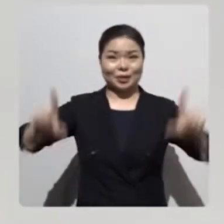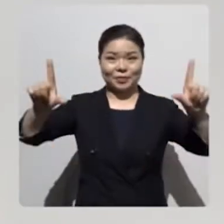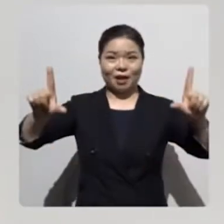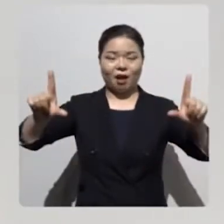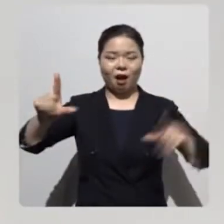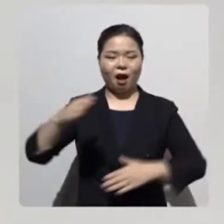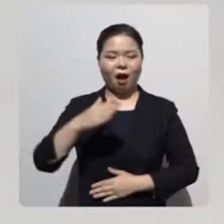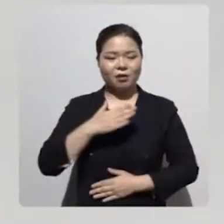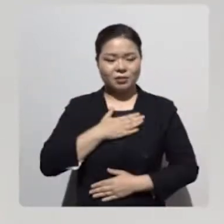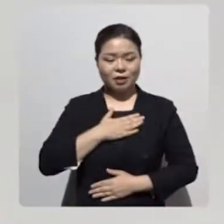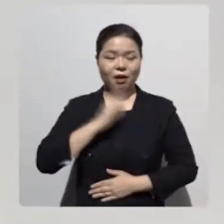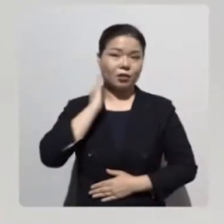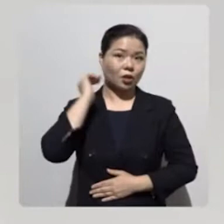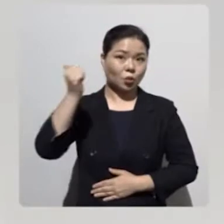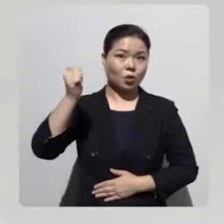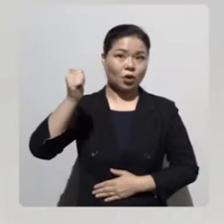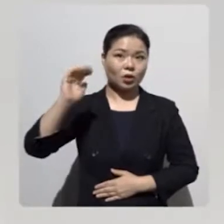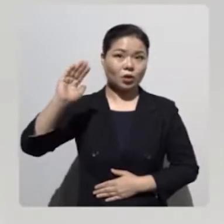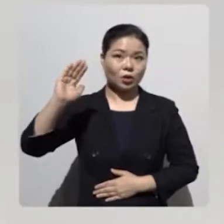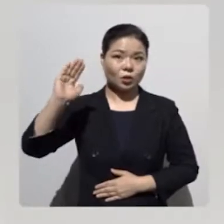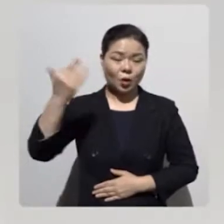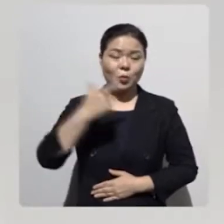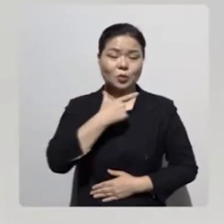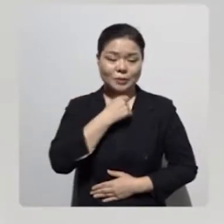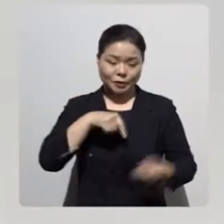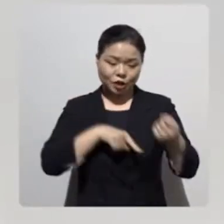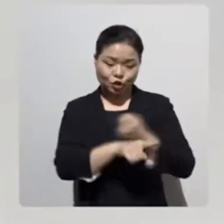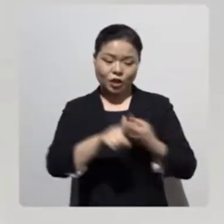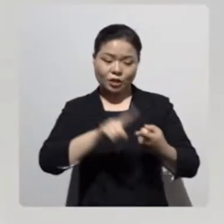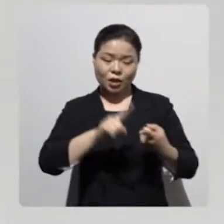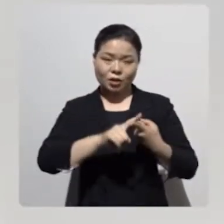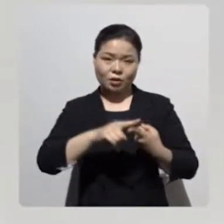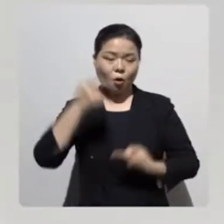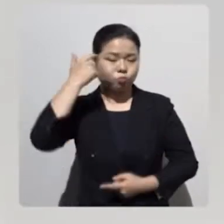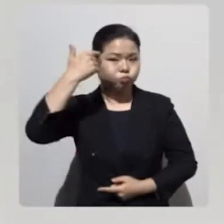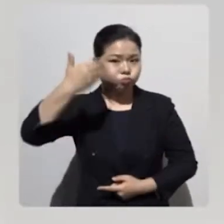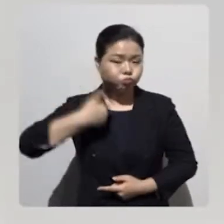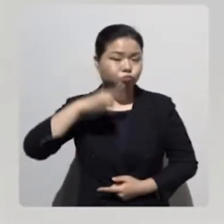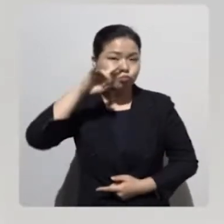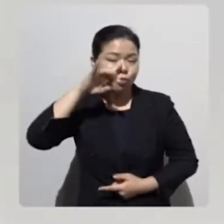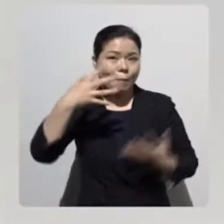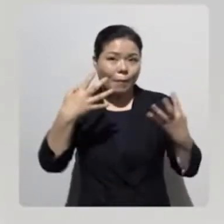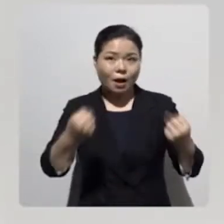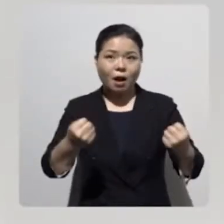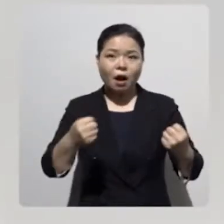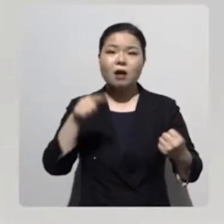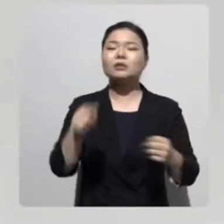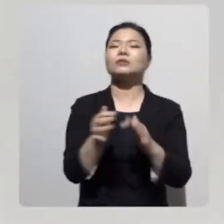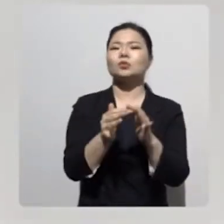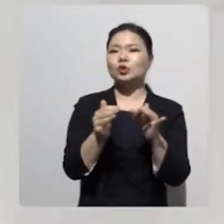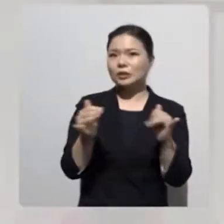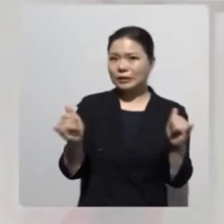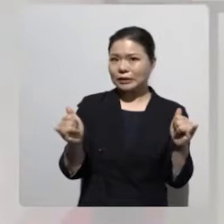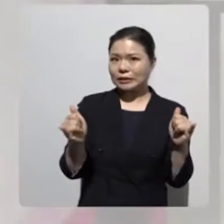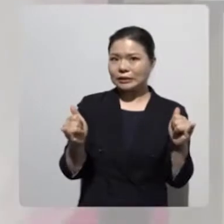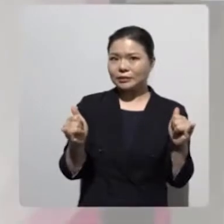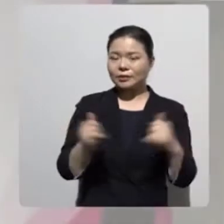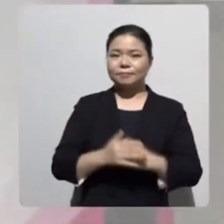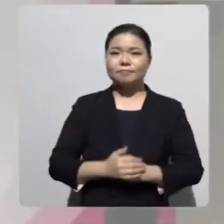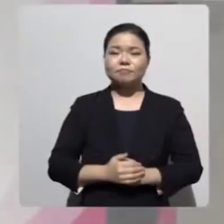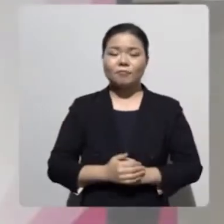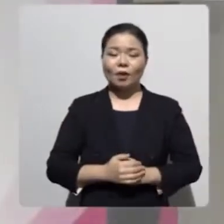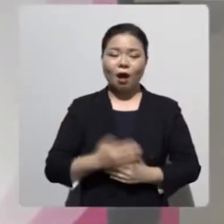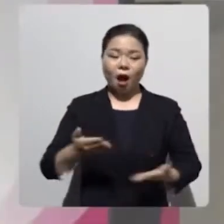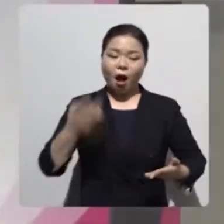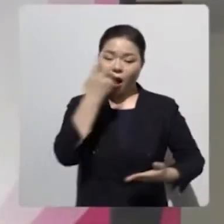제가 왜 대통령 선거에 나왔는지 궁금해하시는 분들이 계십니다. 그분들은 감사원장을